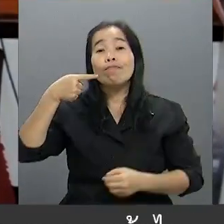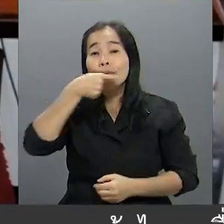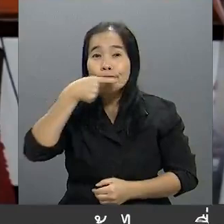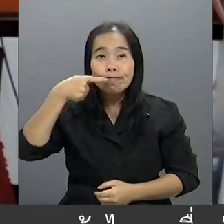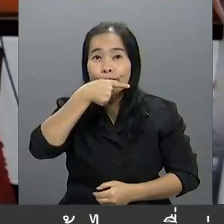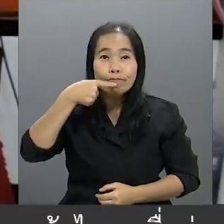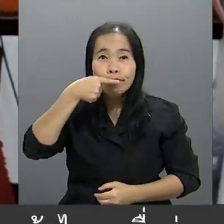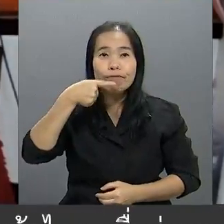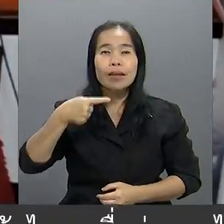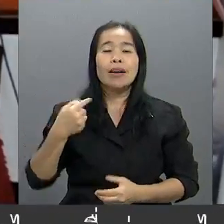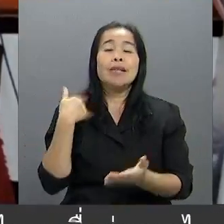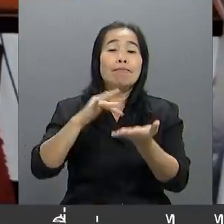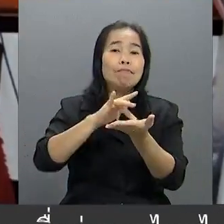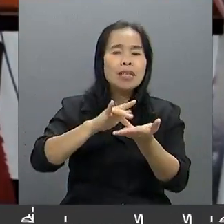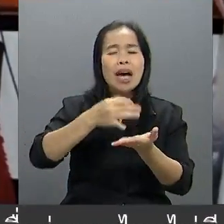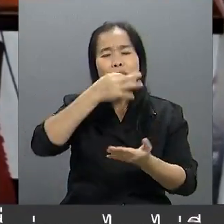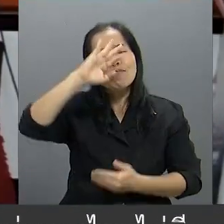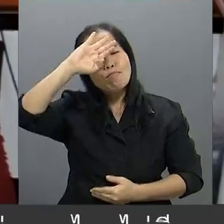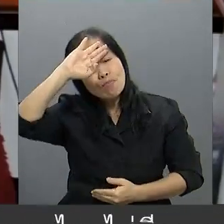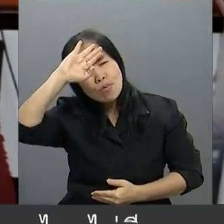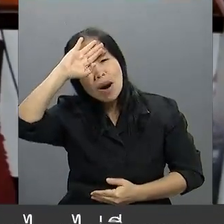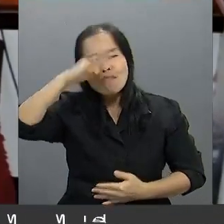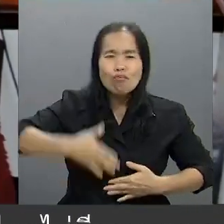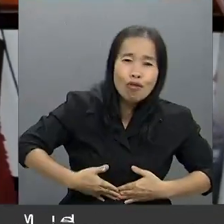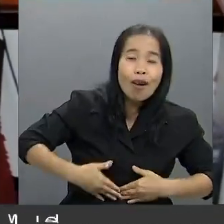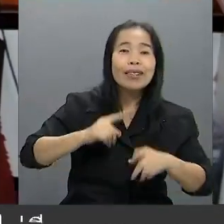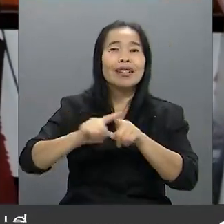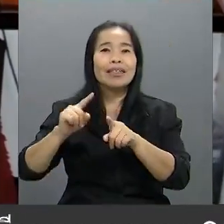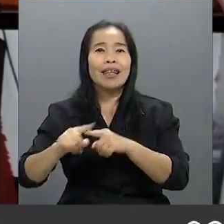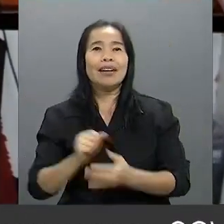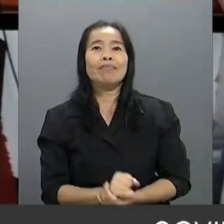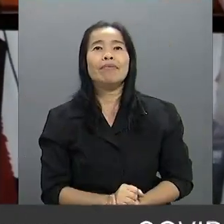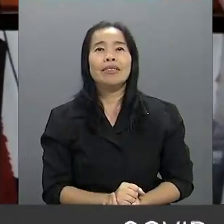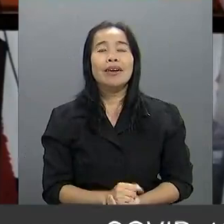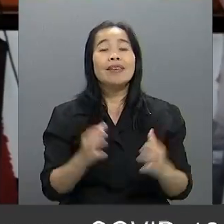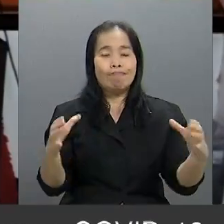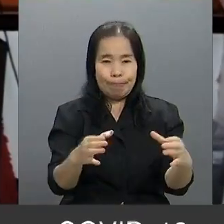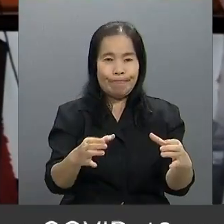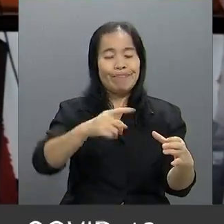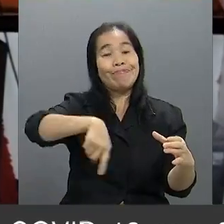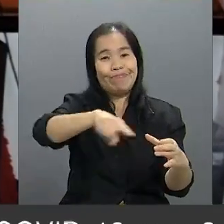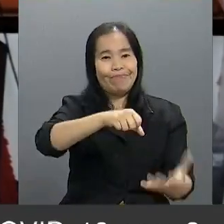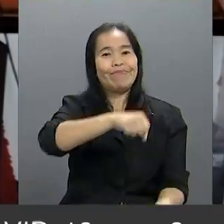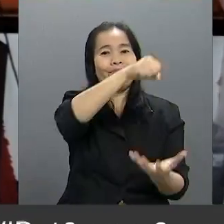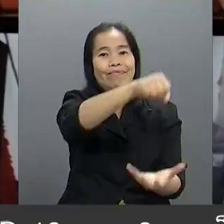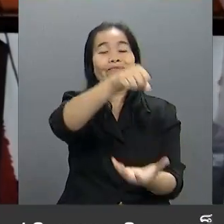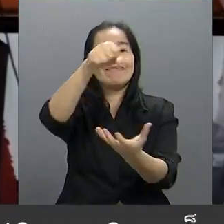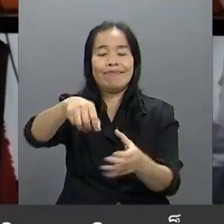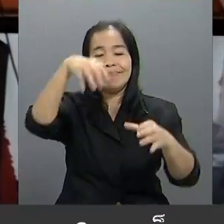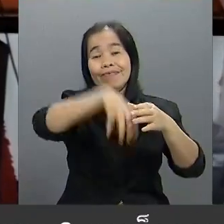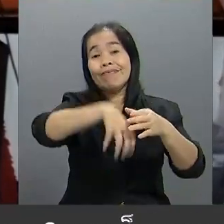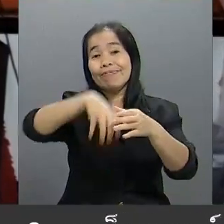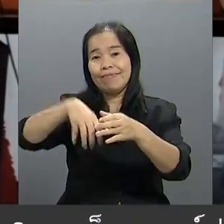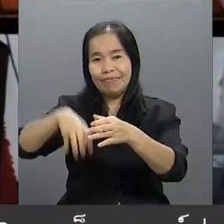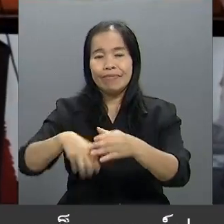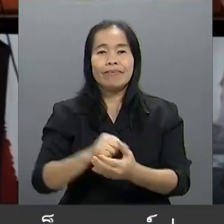สามัญประจำบ้านนะครับยาสีฟันพวกนี้ครับก็มาอยู่แค่นี้ข้างในนะครับซึ่งส